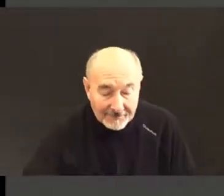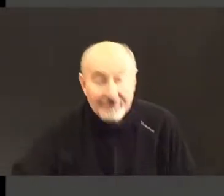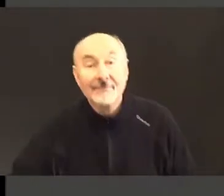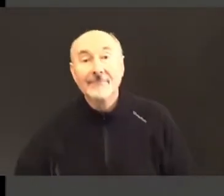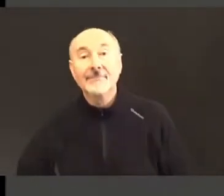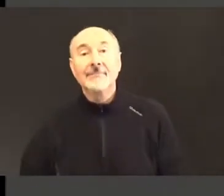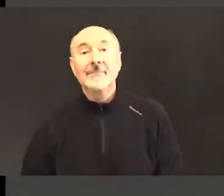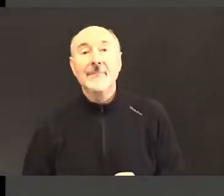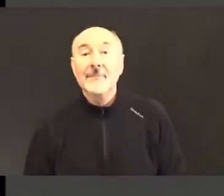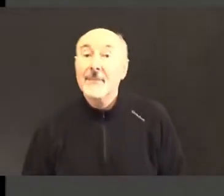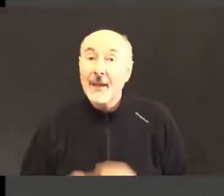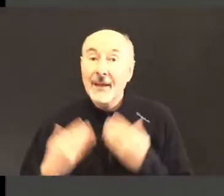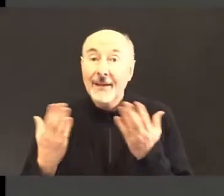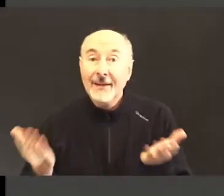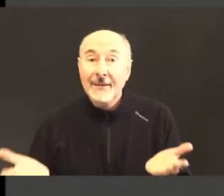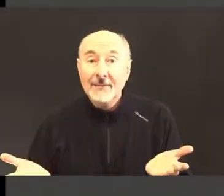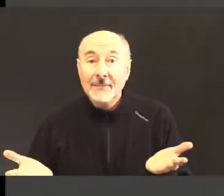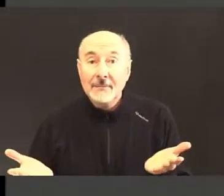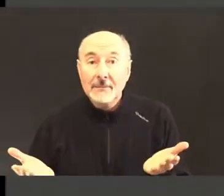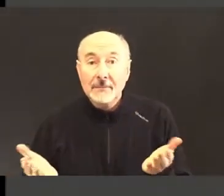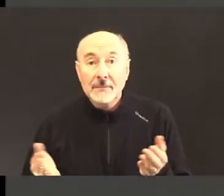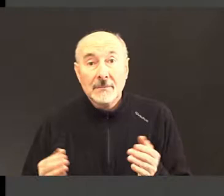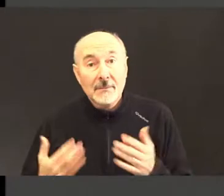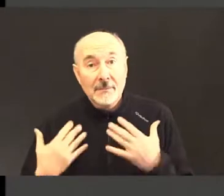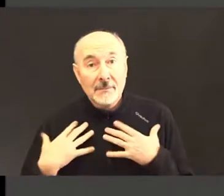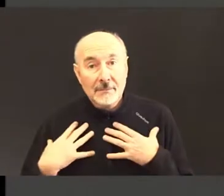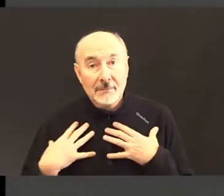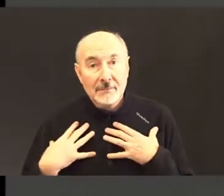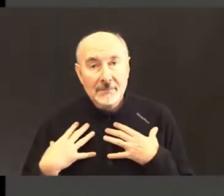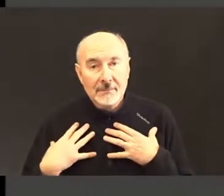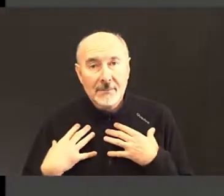Care amiche ed amici, eccomi.